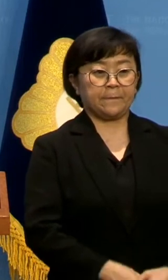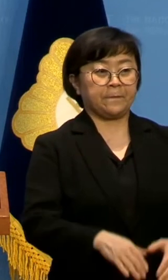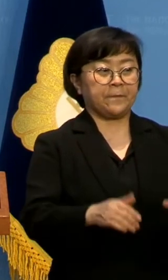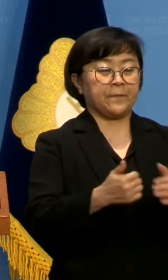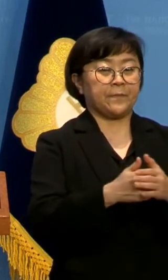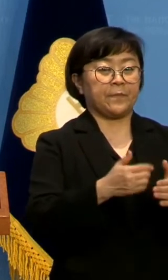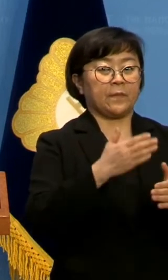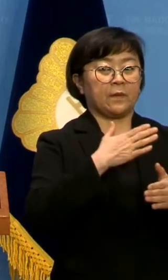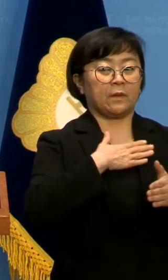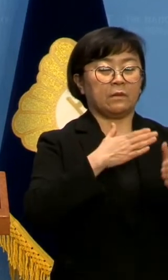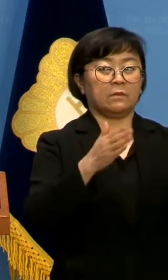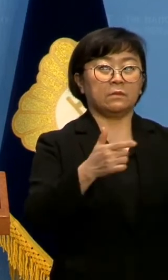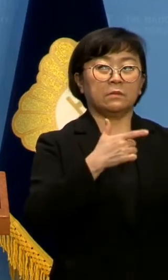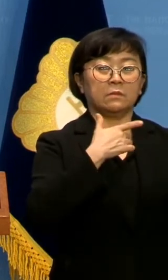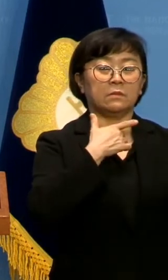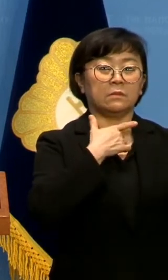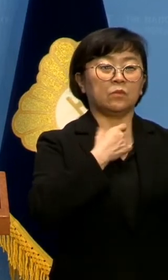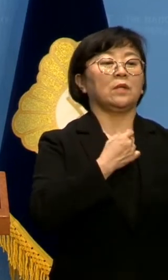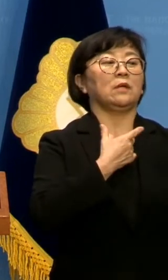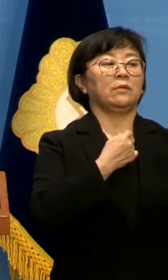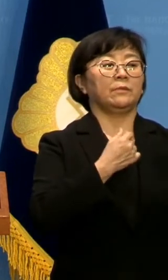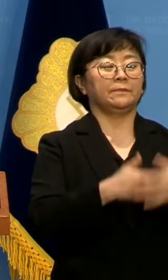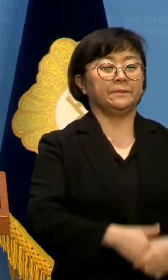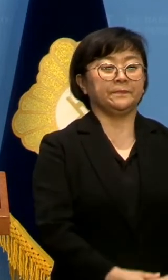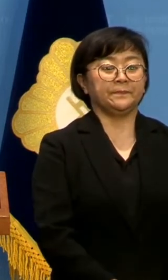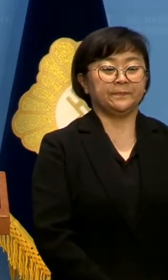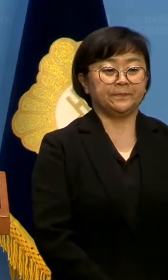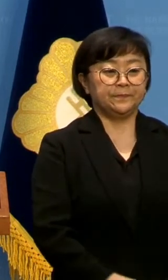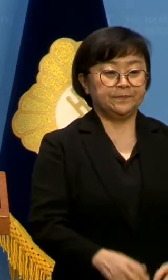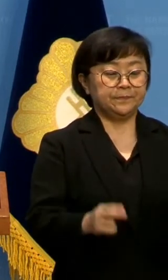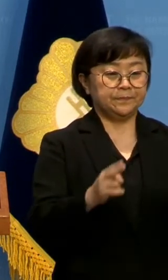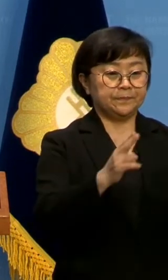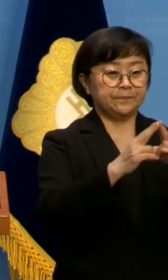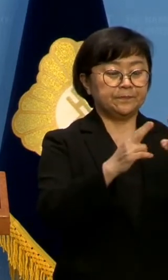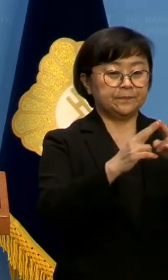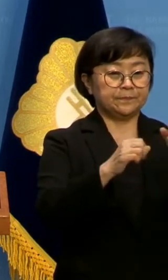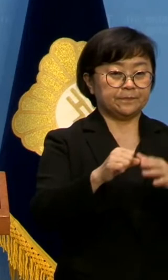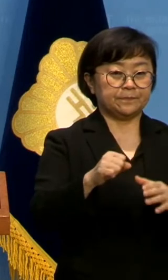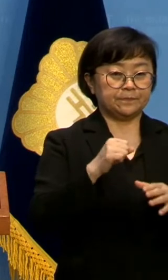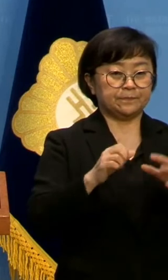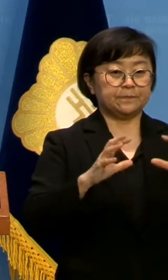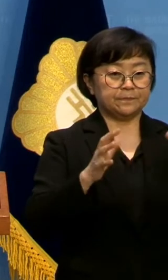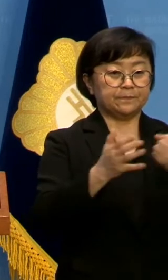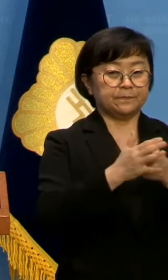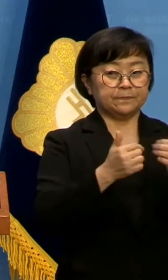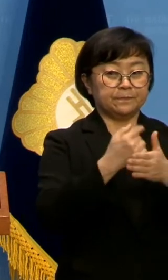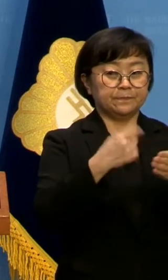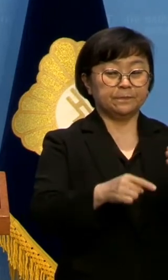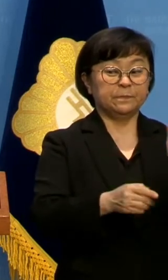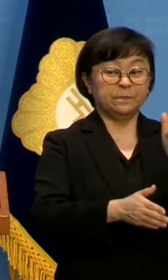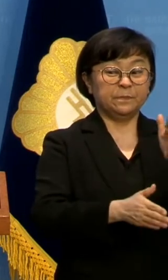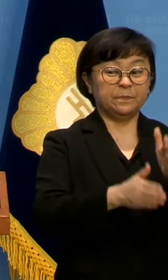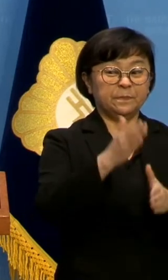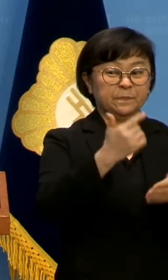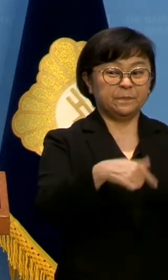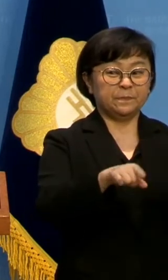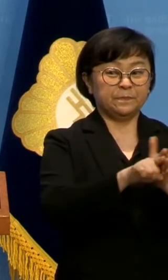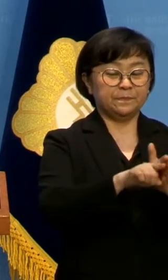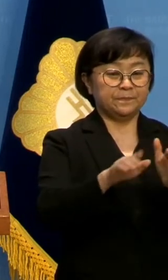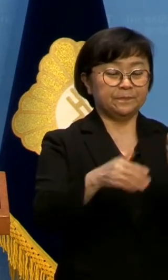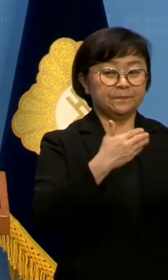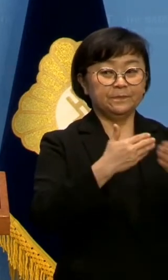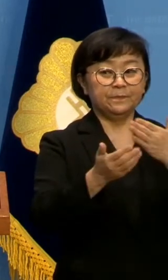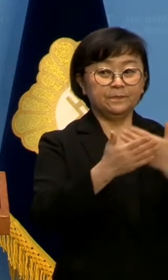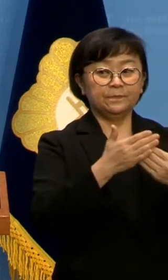이는 제 그간의 바람과 다르지 않습니다. 반도체 패권 국가, 교육수도 동탄을 위해 제 청춘과